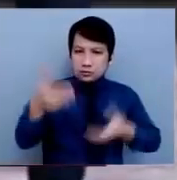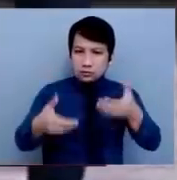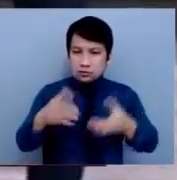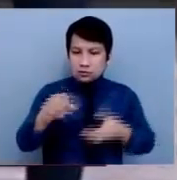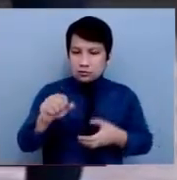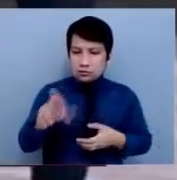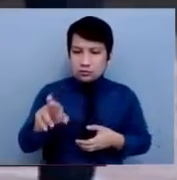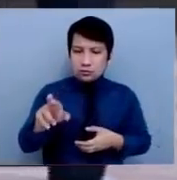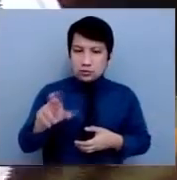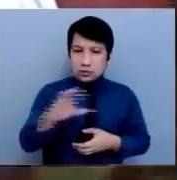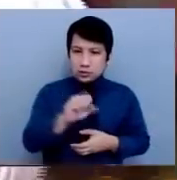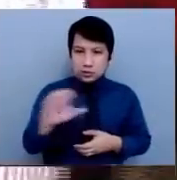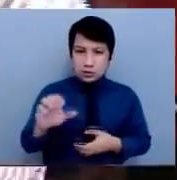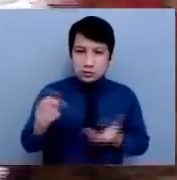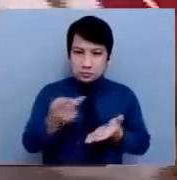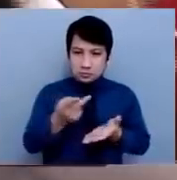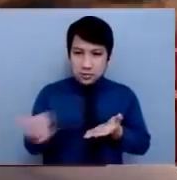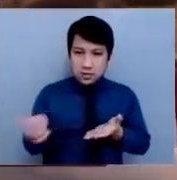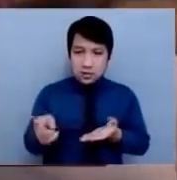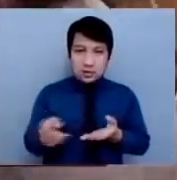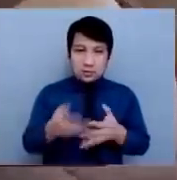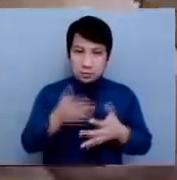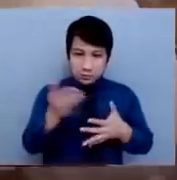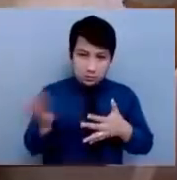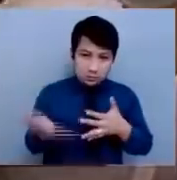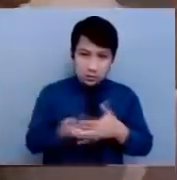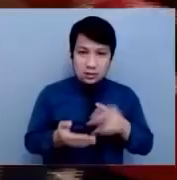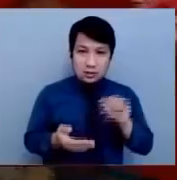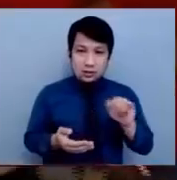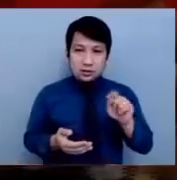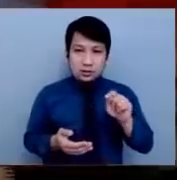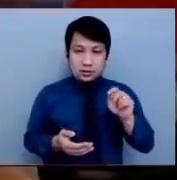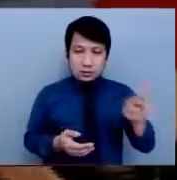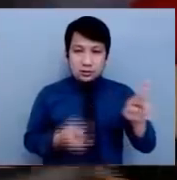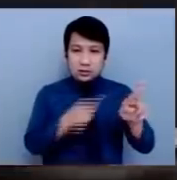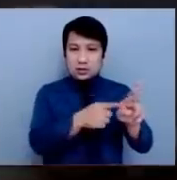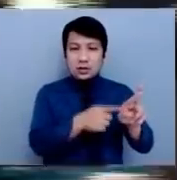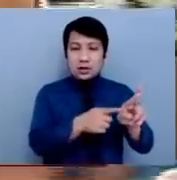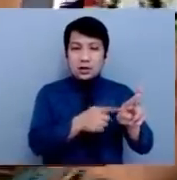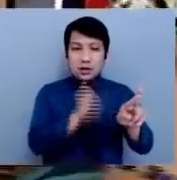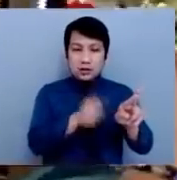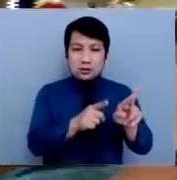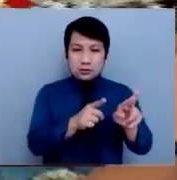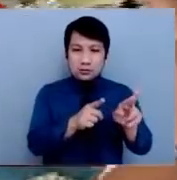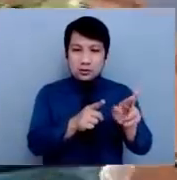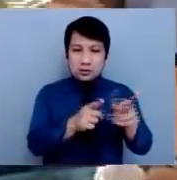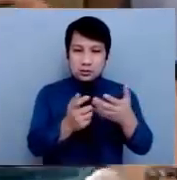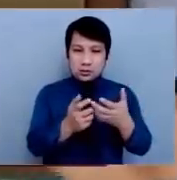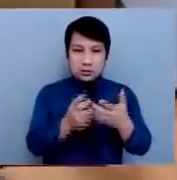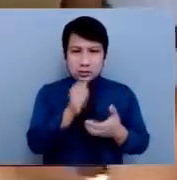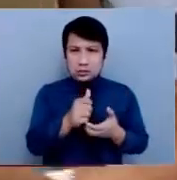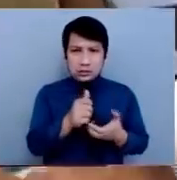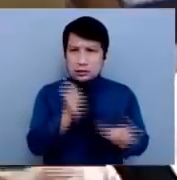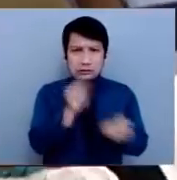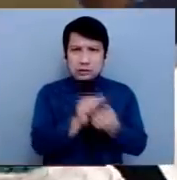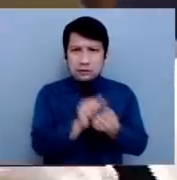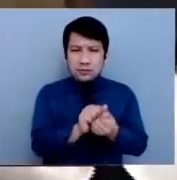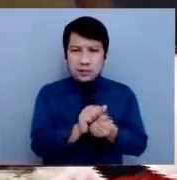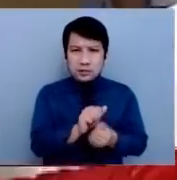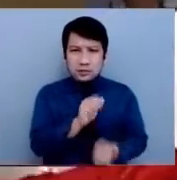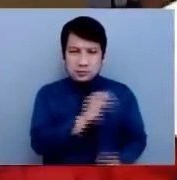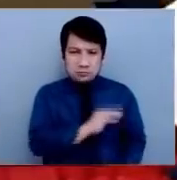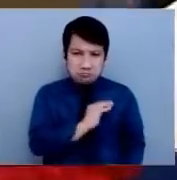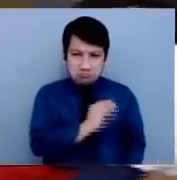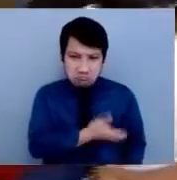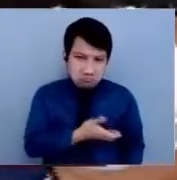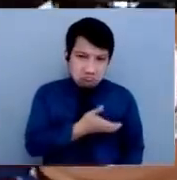yung failure to file income tax return ay hindi nagko-constitute ng moral turpitude. So sa akin, yung issue na